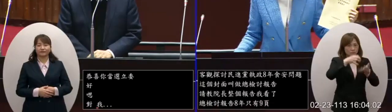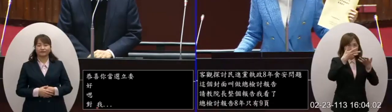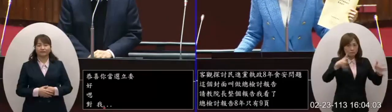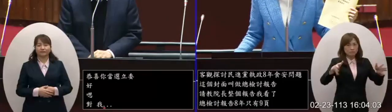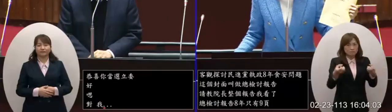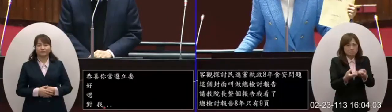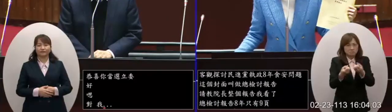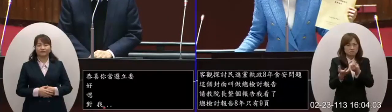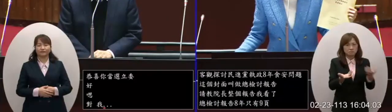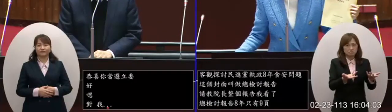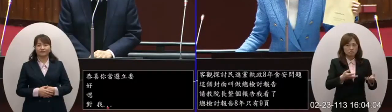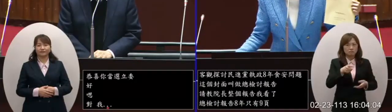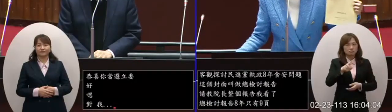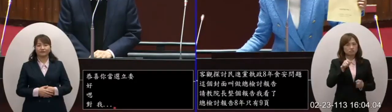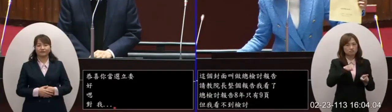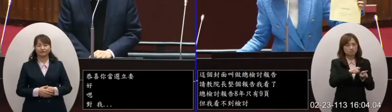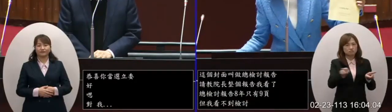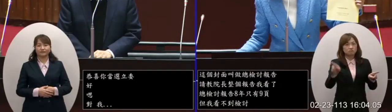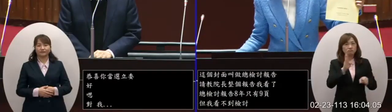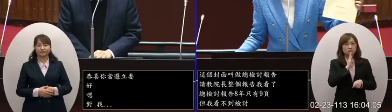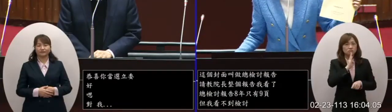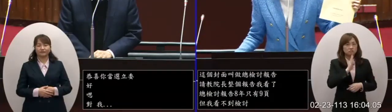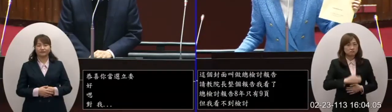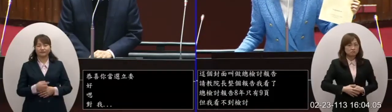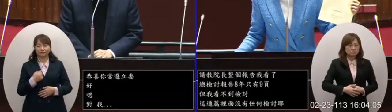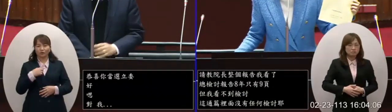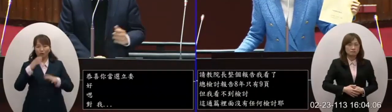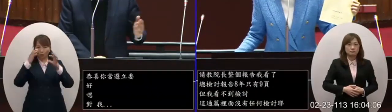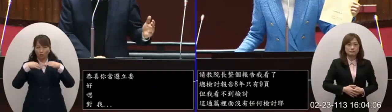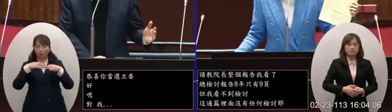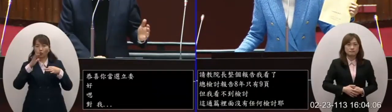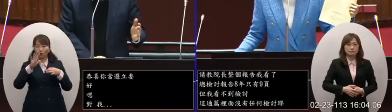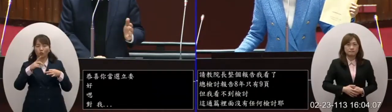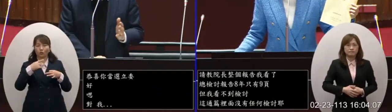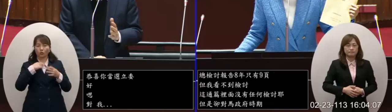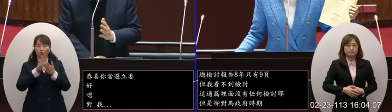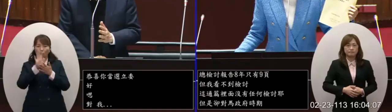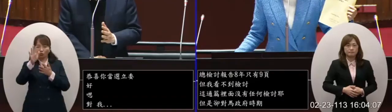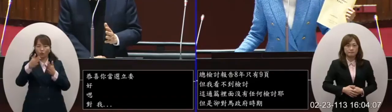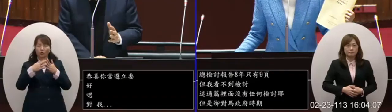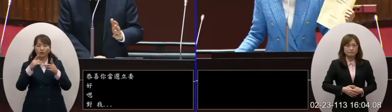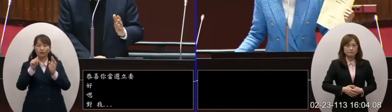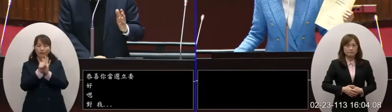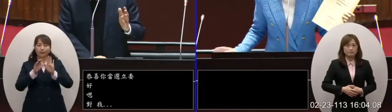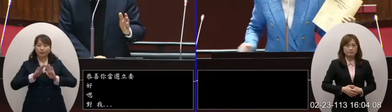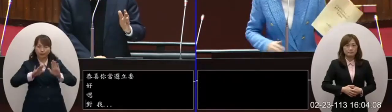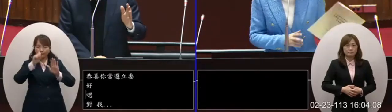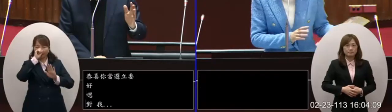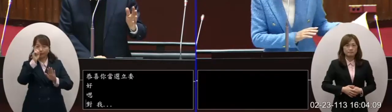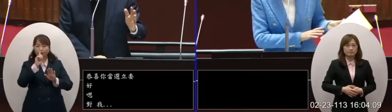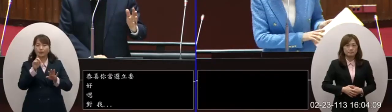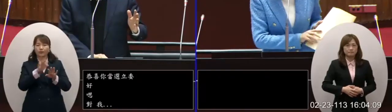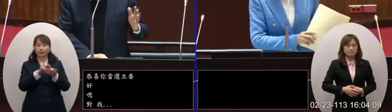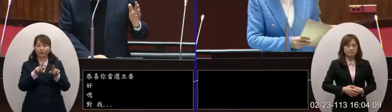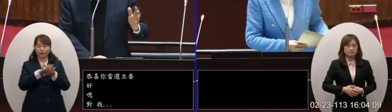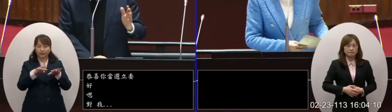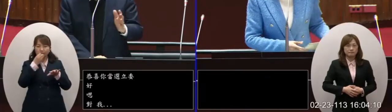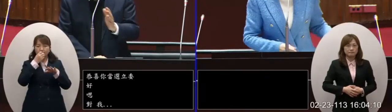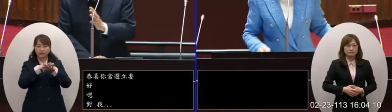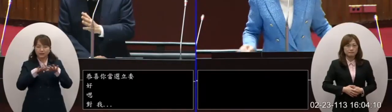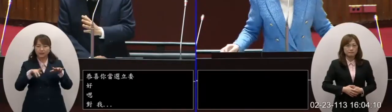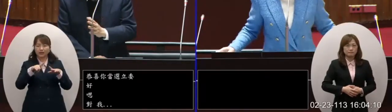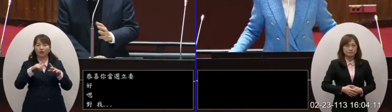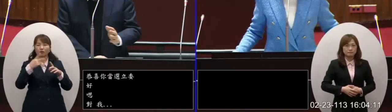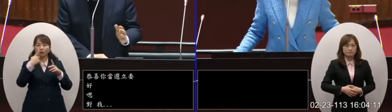件，这个有点离题了吧，院长？ 没有，我有检讨，我有说我们未来要怎么精进，但是通常实案哈是不